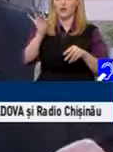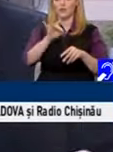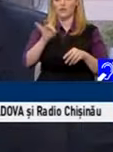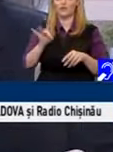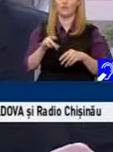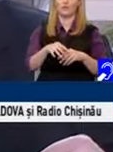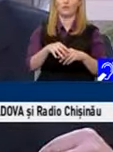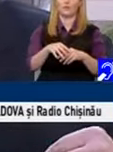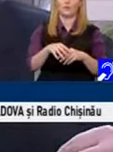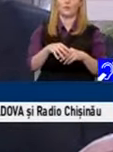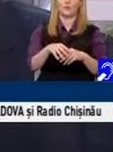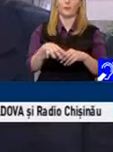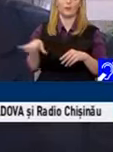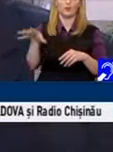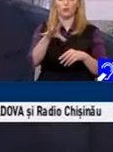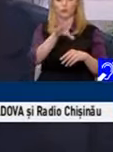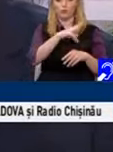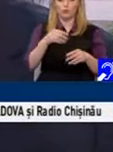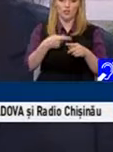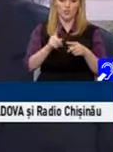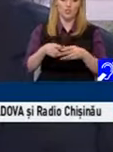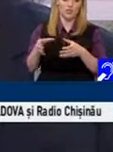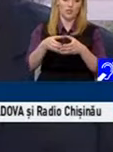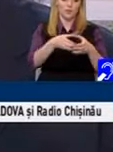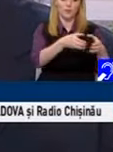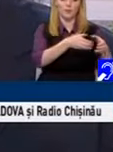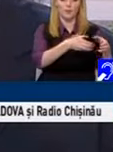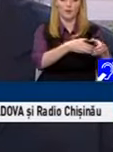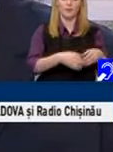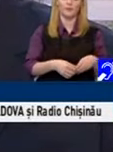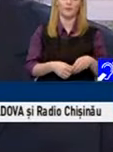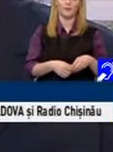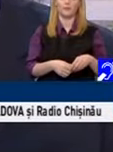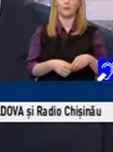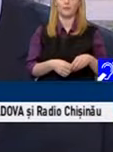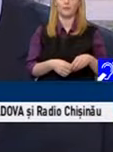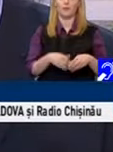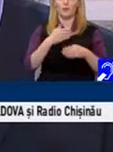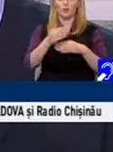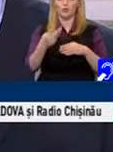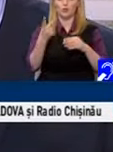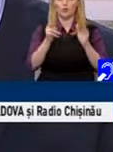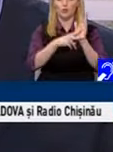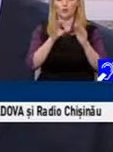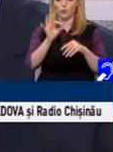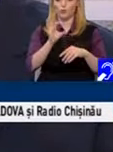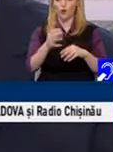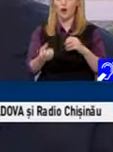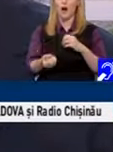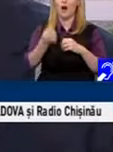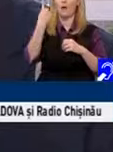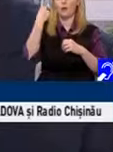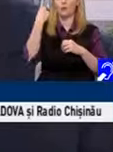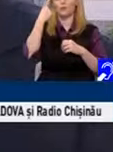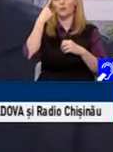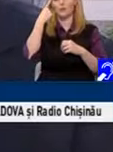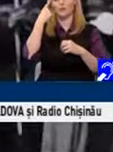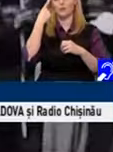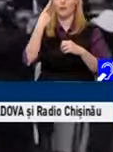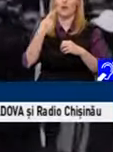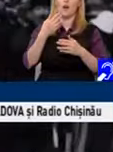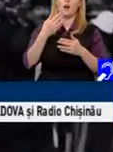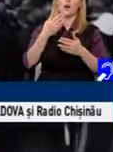mai târziu la congresul militar care a avut loc în 20 și 27 octombrie, a apărut ideea Sfatului